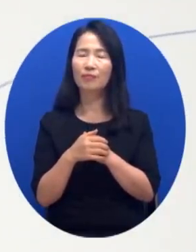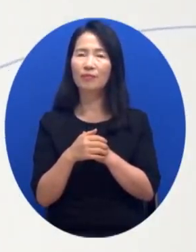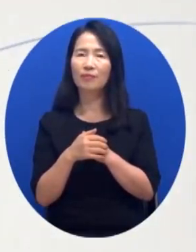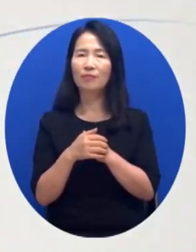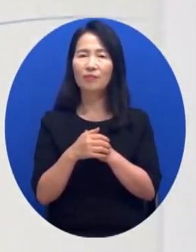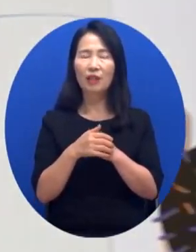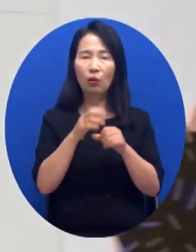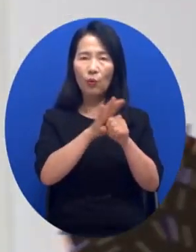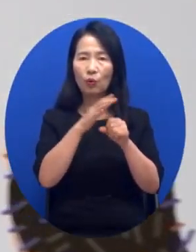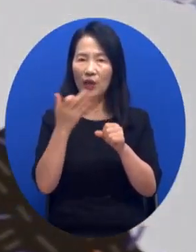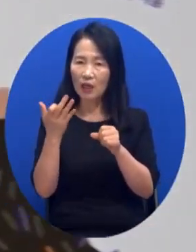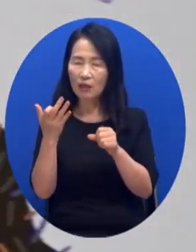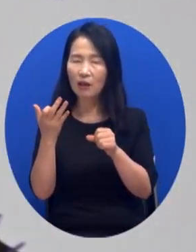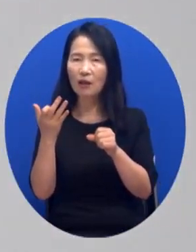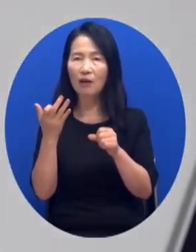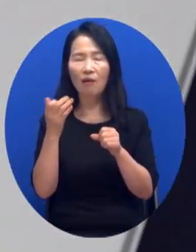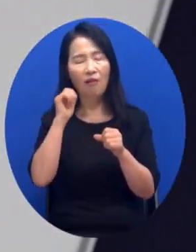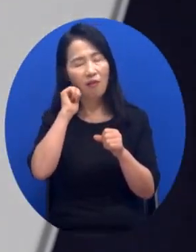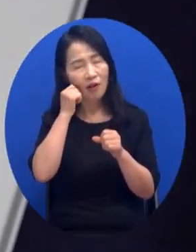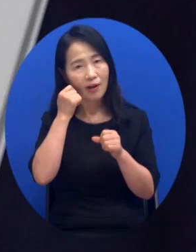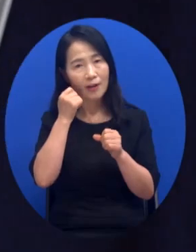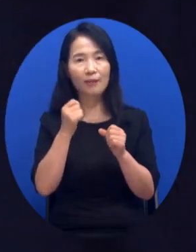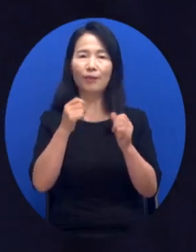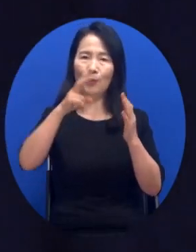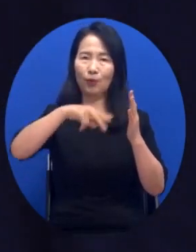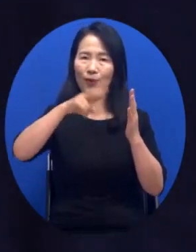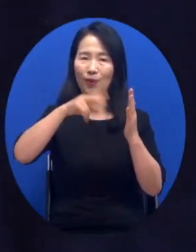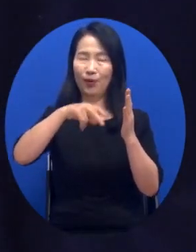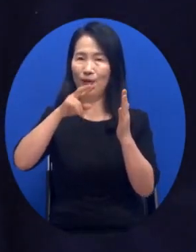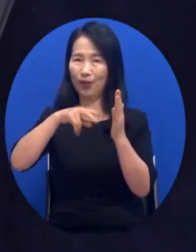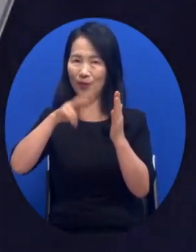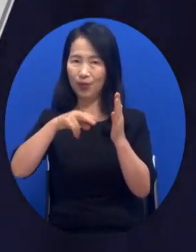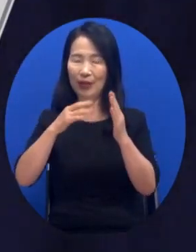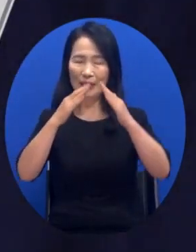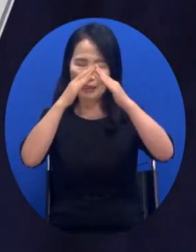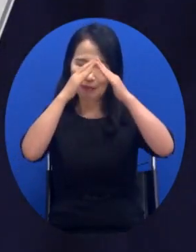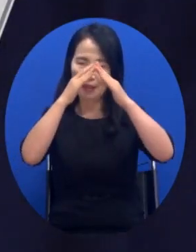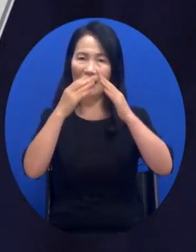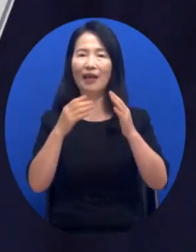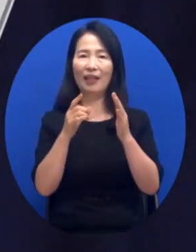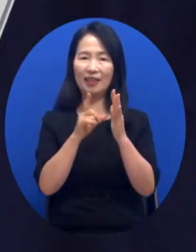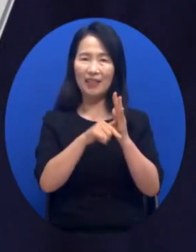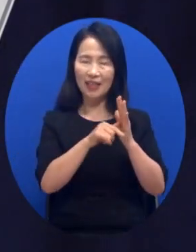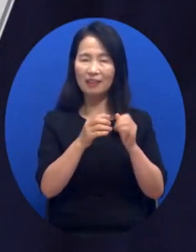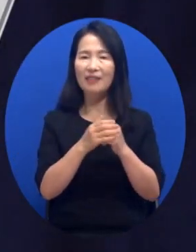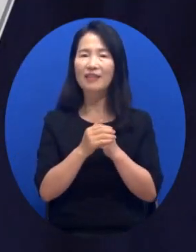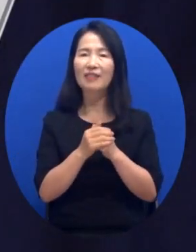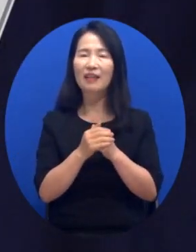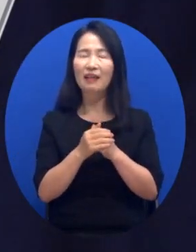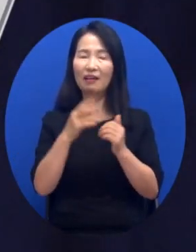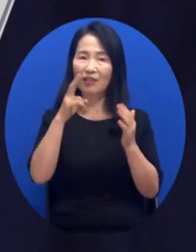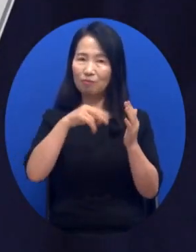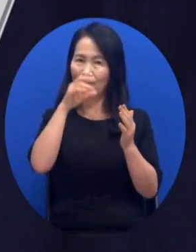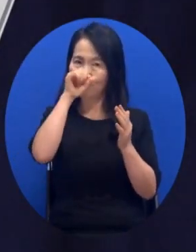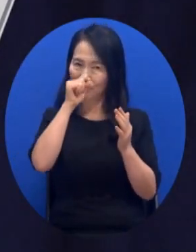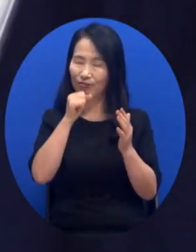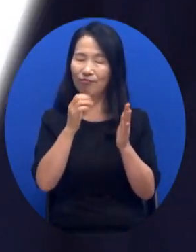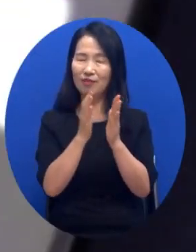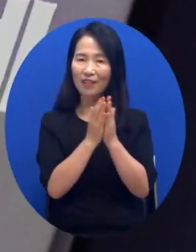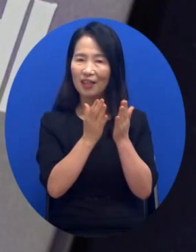코로나19의 어둠 속에서도 찾아온 독서의 계절. 그 어느 때보다 집에 머물 시간이 많을 이번 추석에 읽어볼 만한 책들이